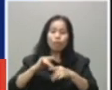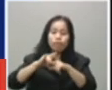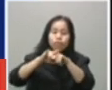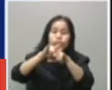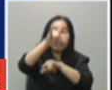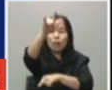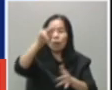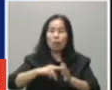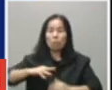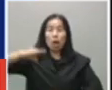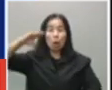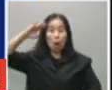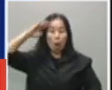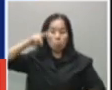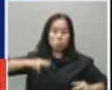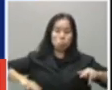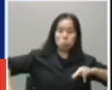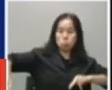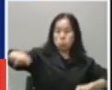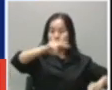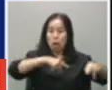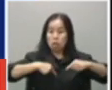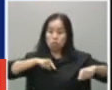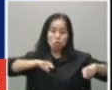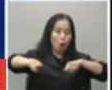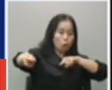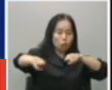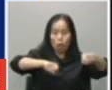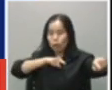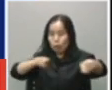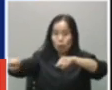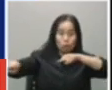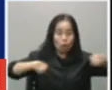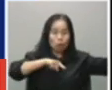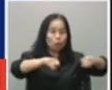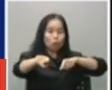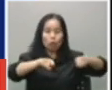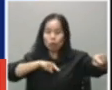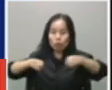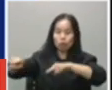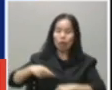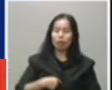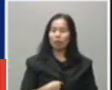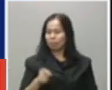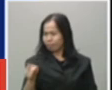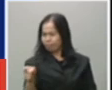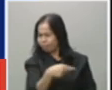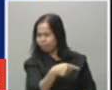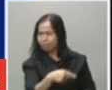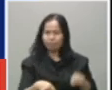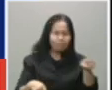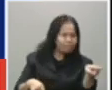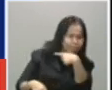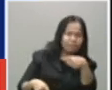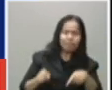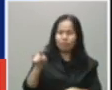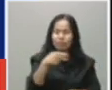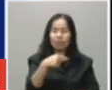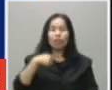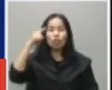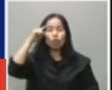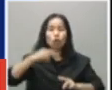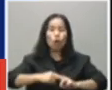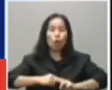กองทัพเหมือนกันเที่ยวไปบงการคนอื่นไปคิดแทนคนอื่นไปดีดนิ้วคิดเอง